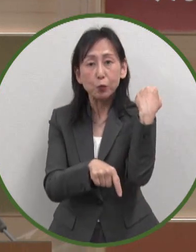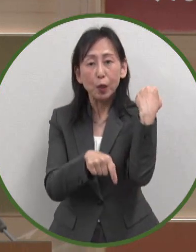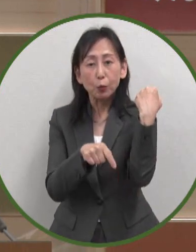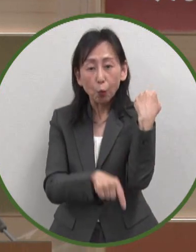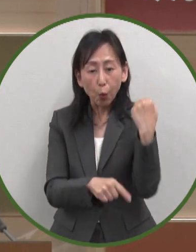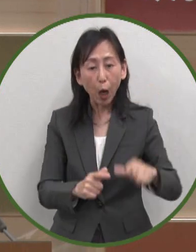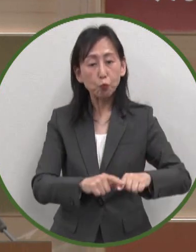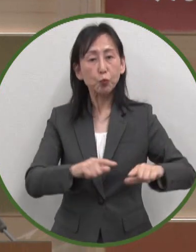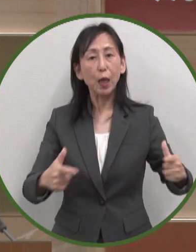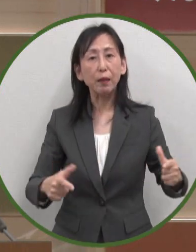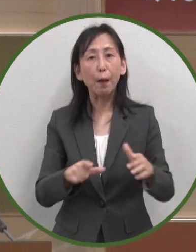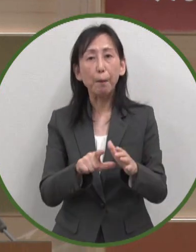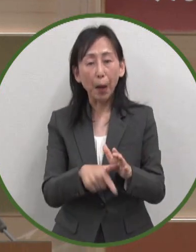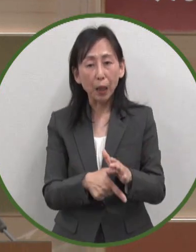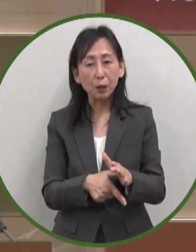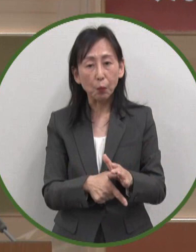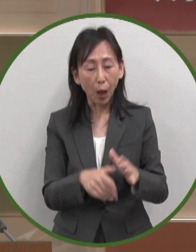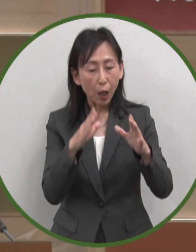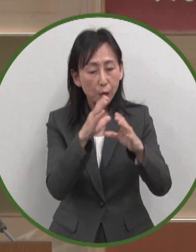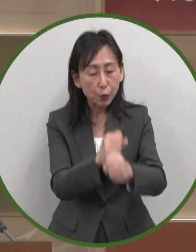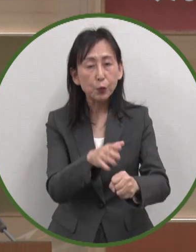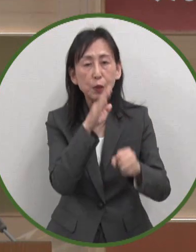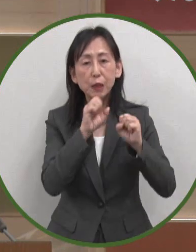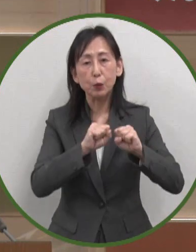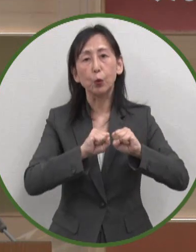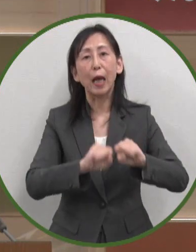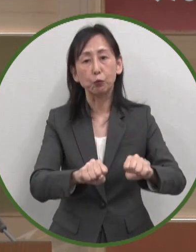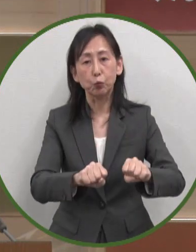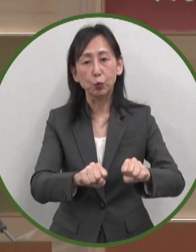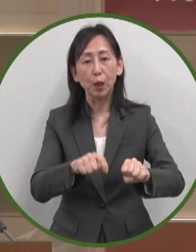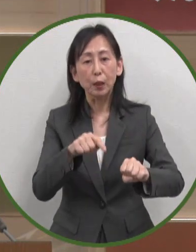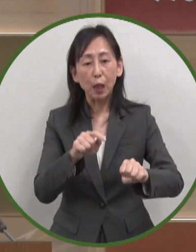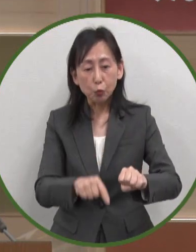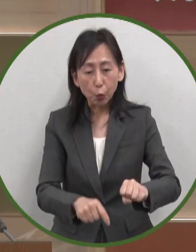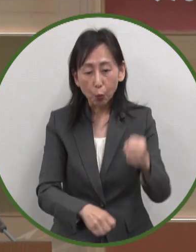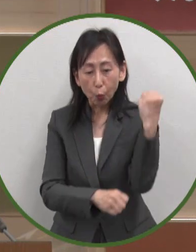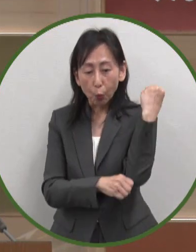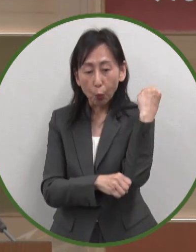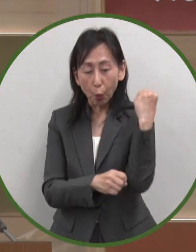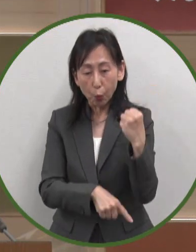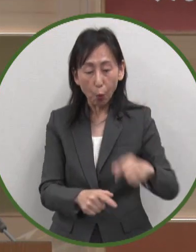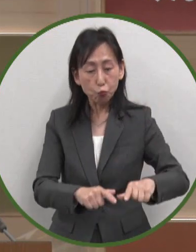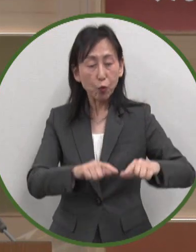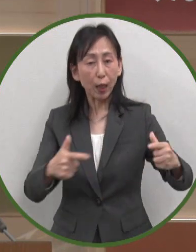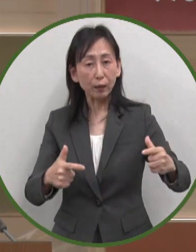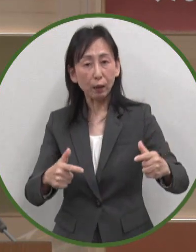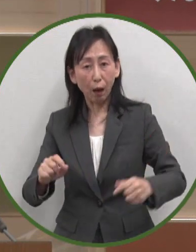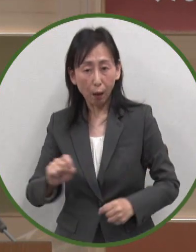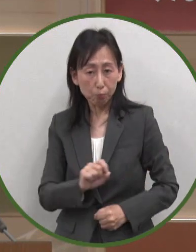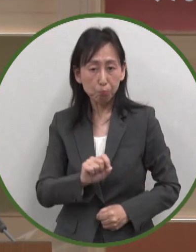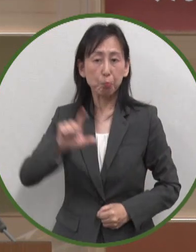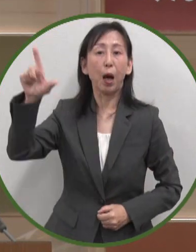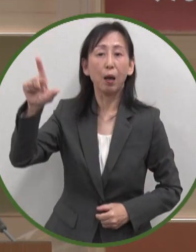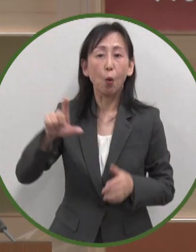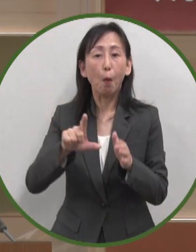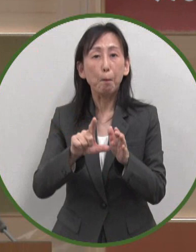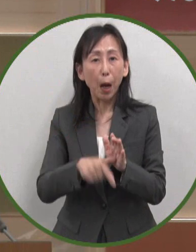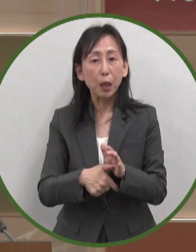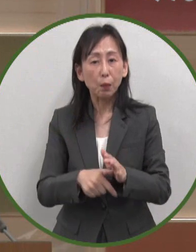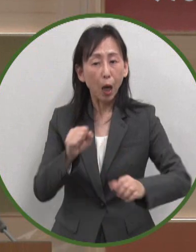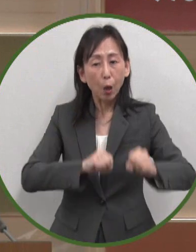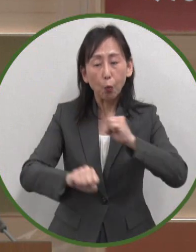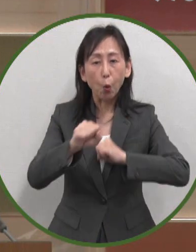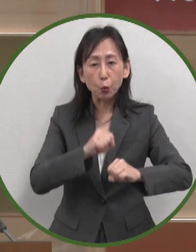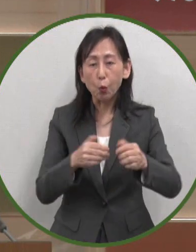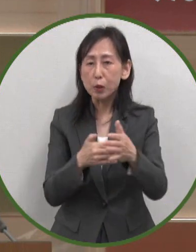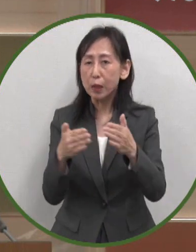中実施をするということですし、その上がり方が急だとですね、行動制限というところに入っていかなければいけないかもしれない、